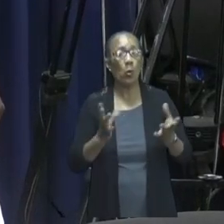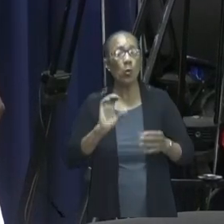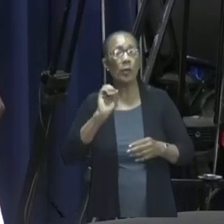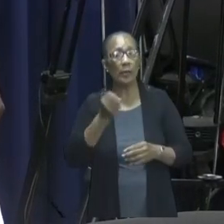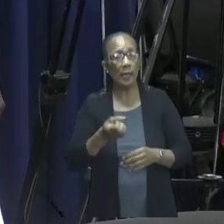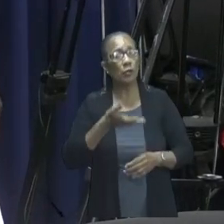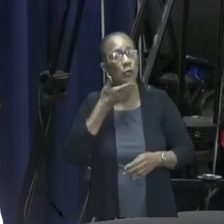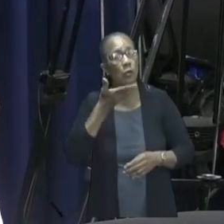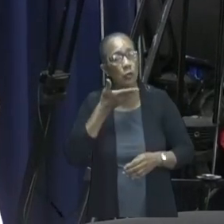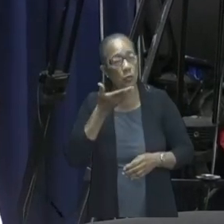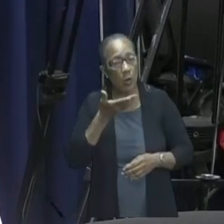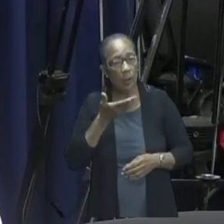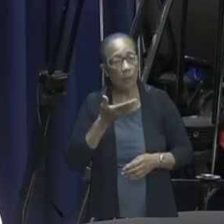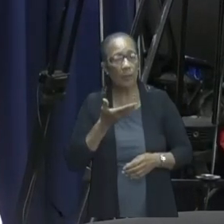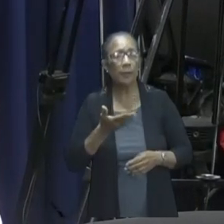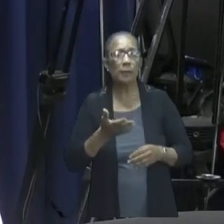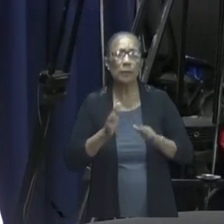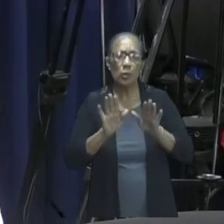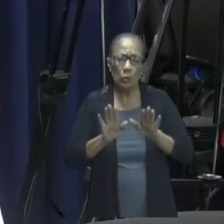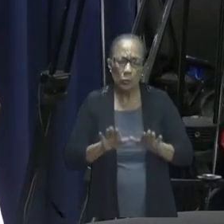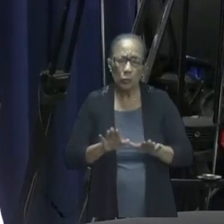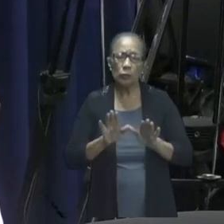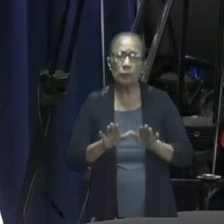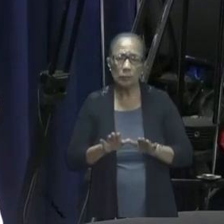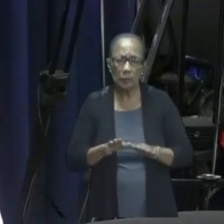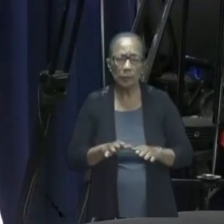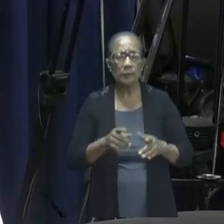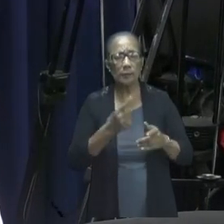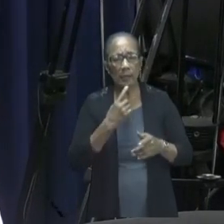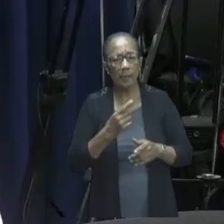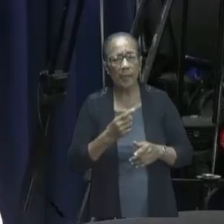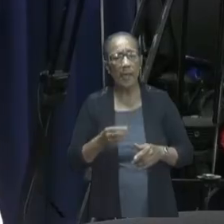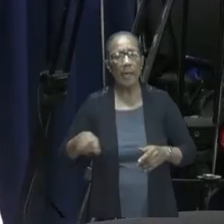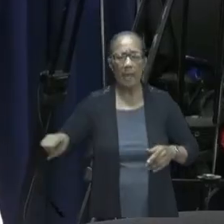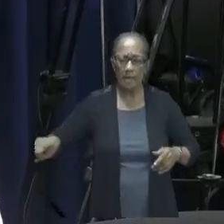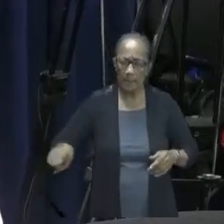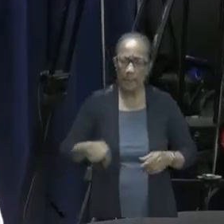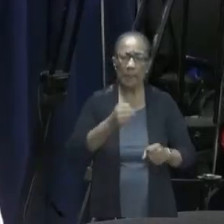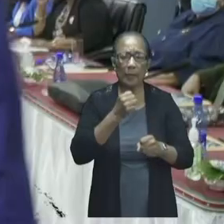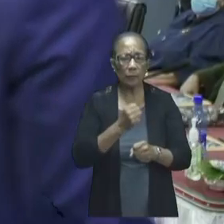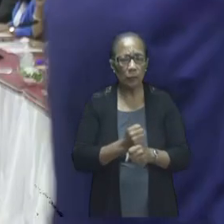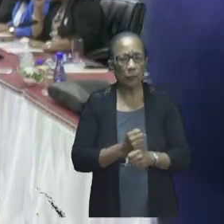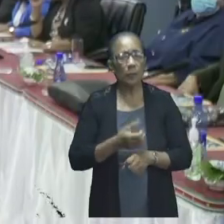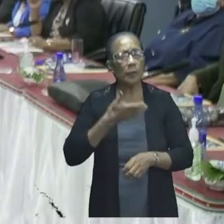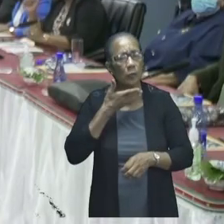meer betrokkenheid van die u garanderen van zo'n om ik ben van de srs